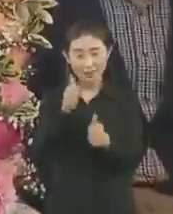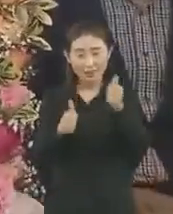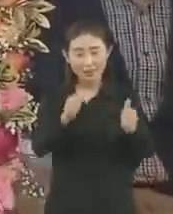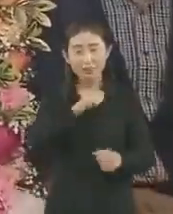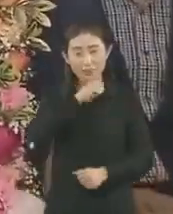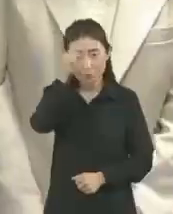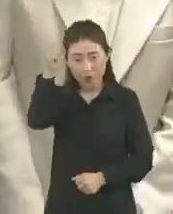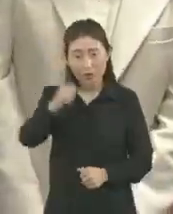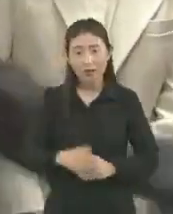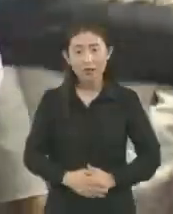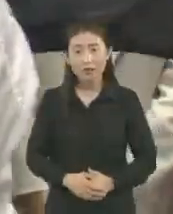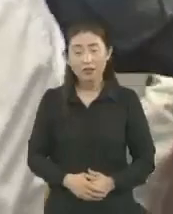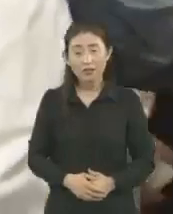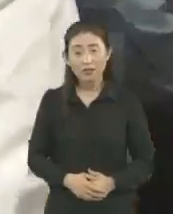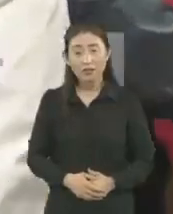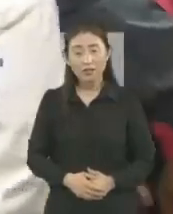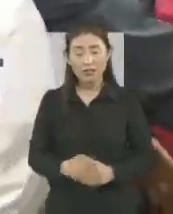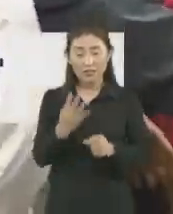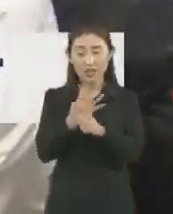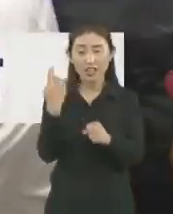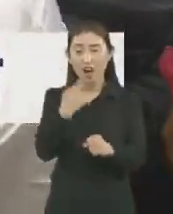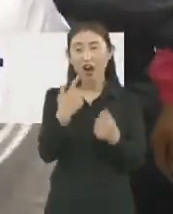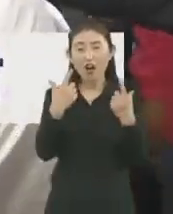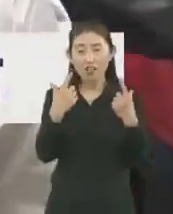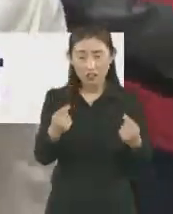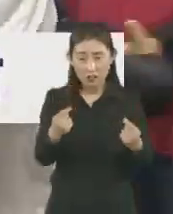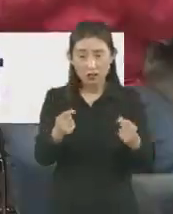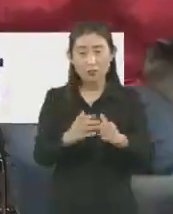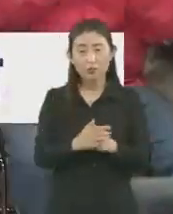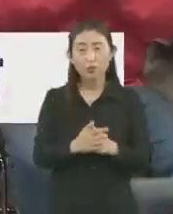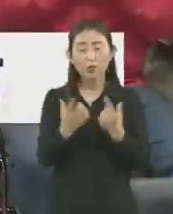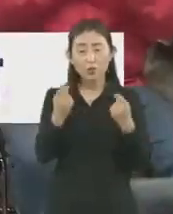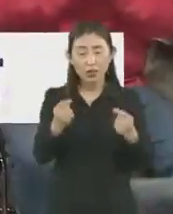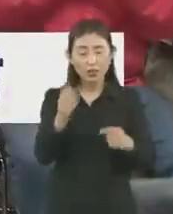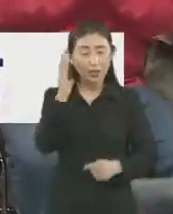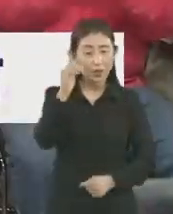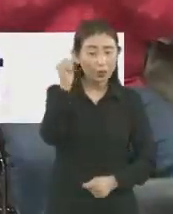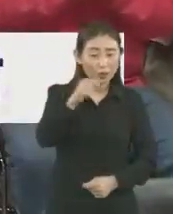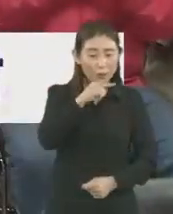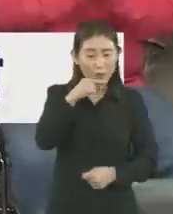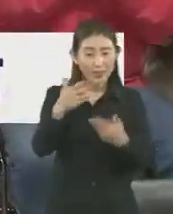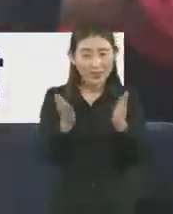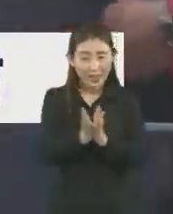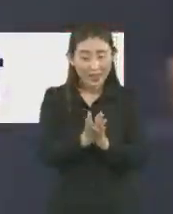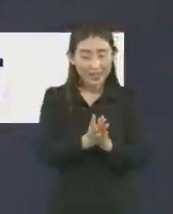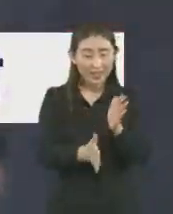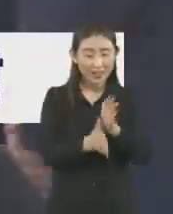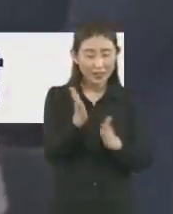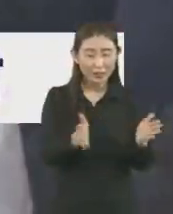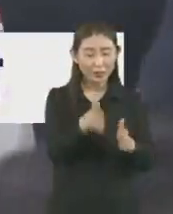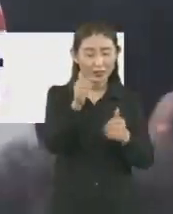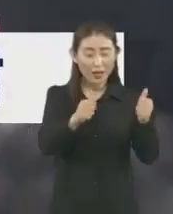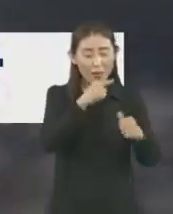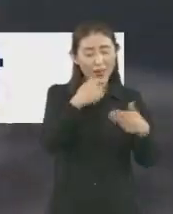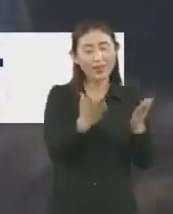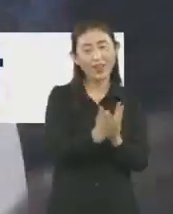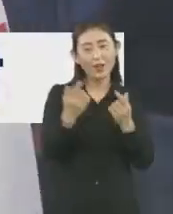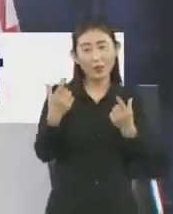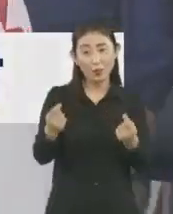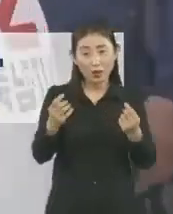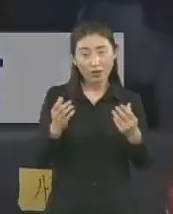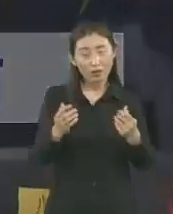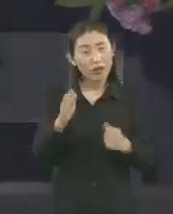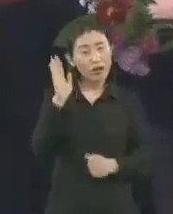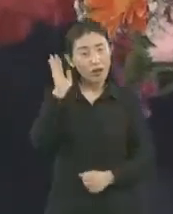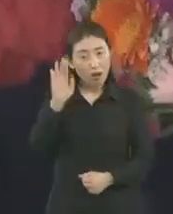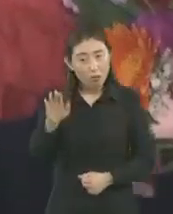바뀌었습니다. 일단 4년 전처럼 대통령과 시도지사가 모두 같은 정당인 만큼 충청권 현안에 대한 공조체제는